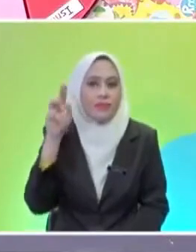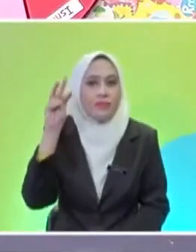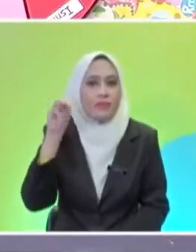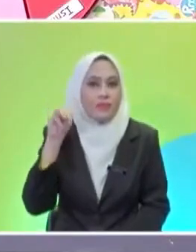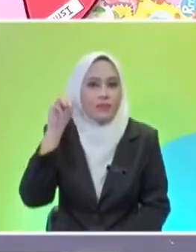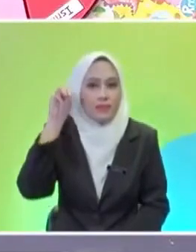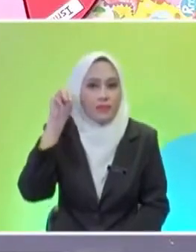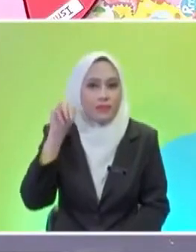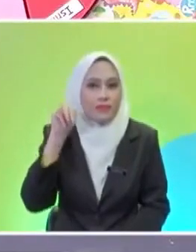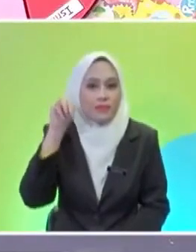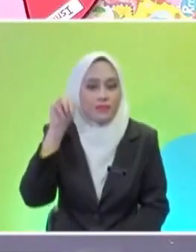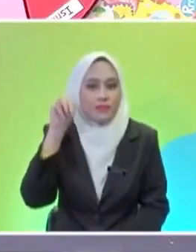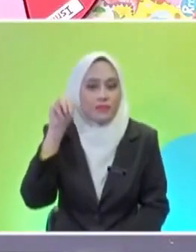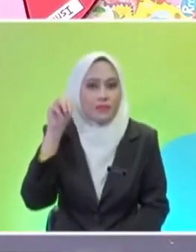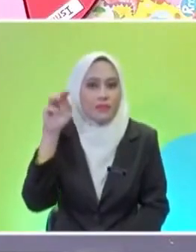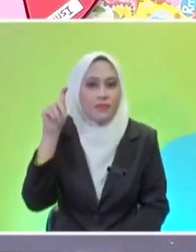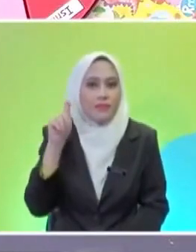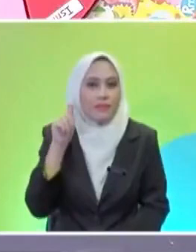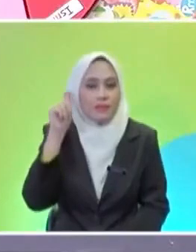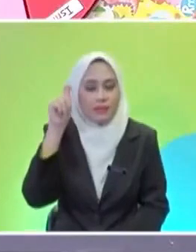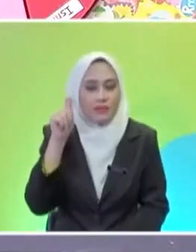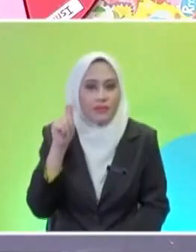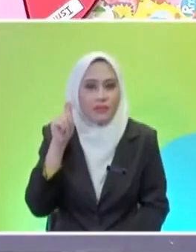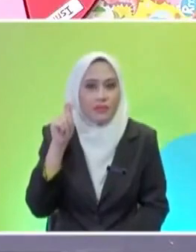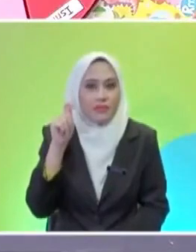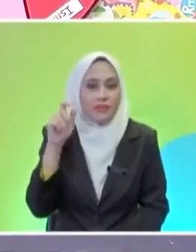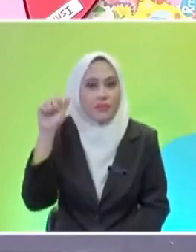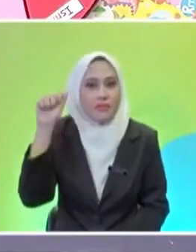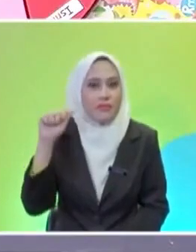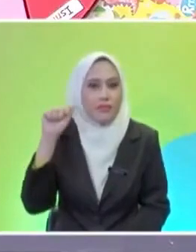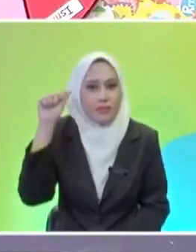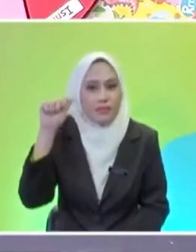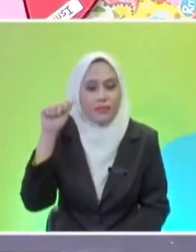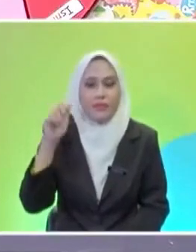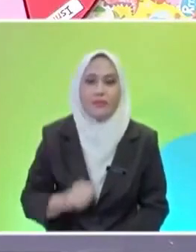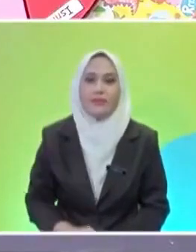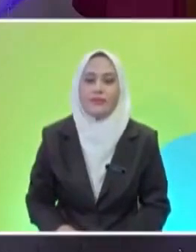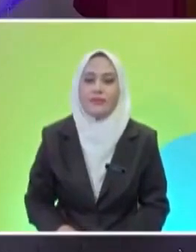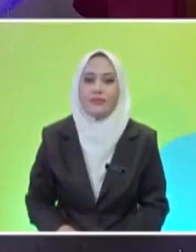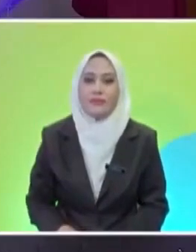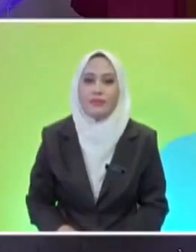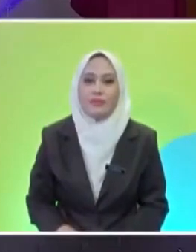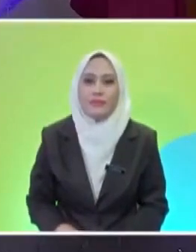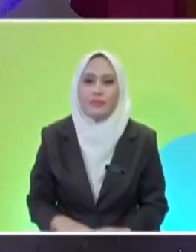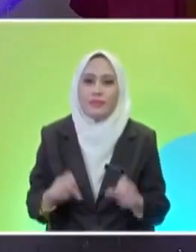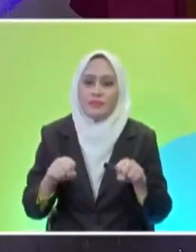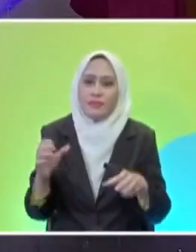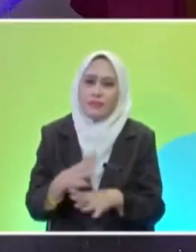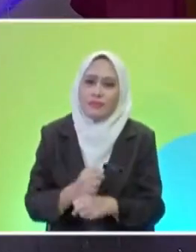Jumaat. Jumaat. Sabtu. Sabtu. Ahad. Ahad. Boleh tak dapat